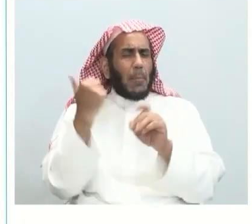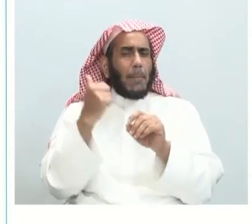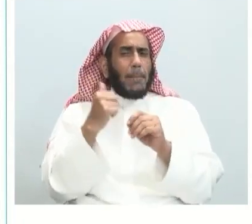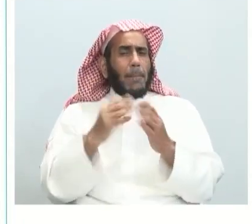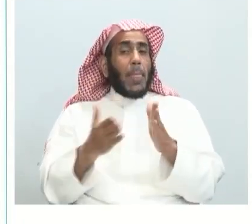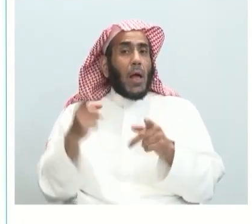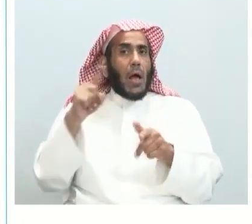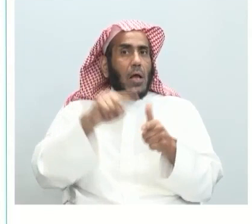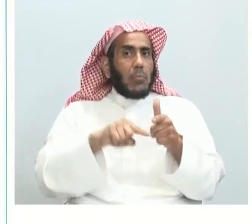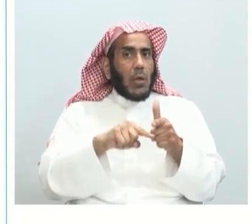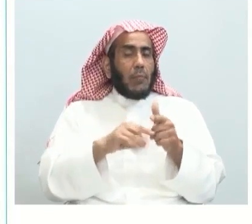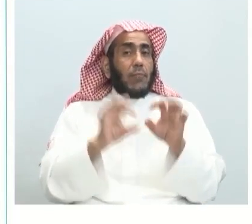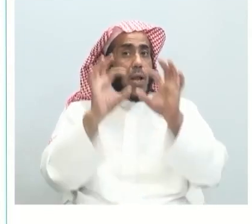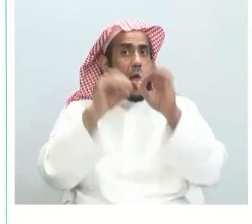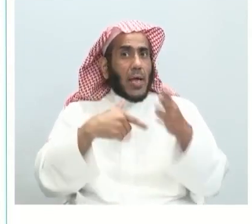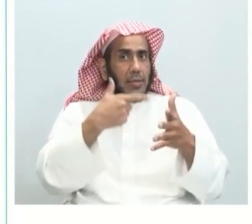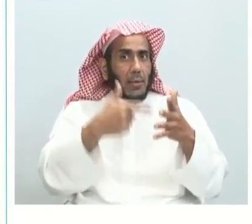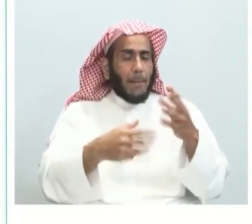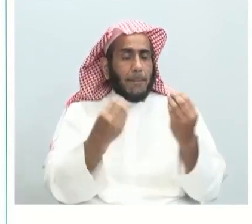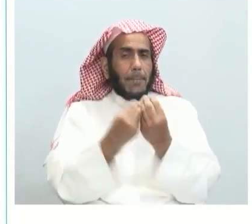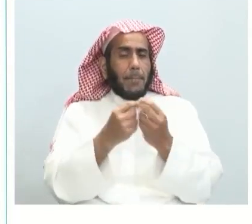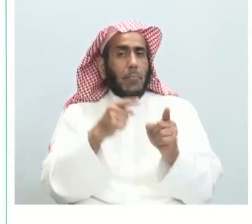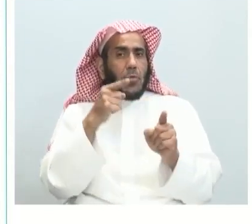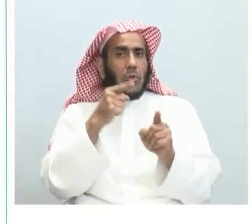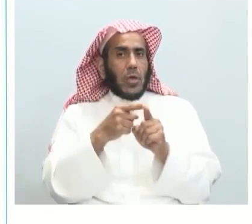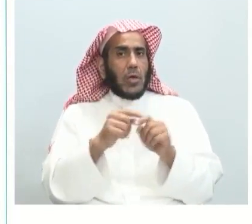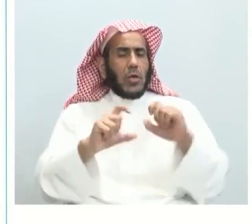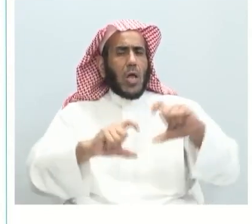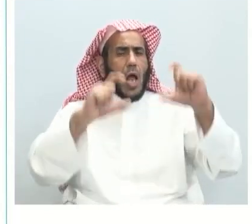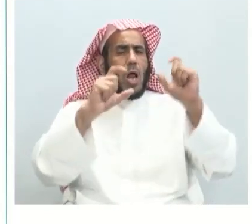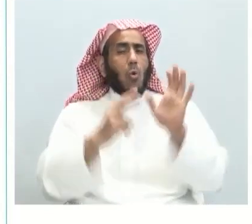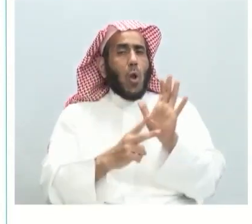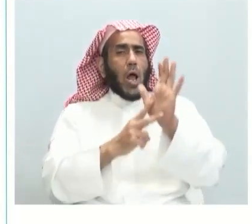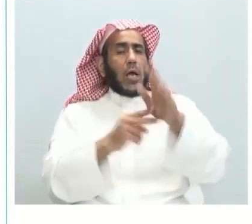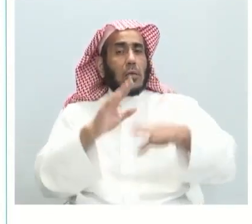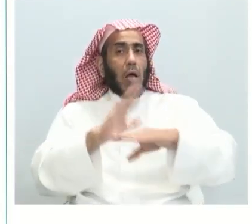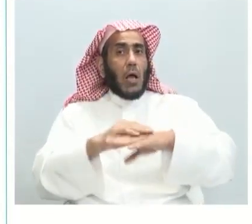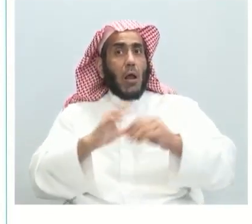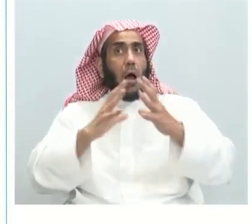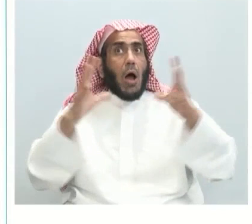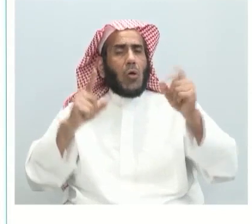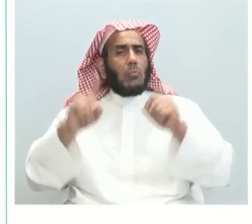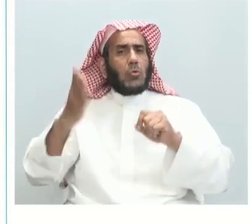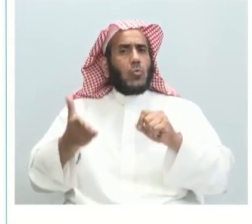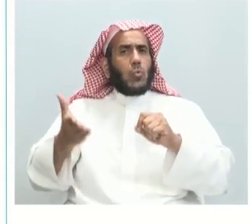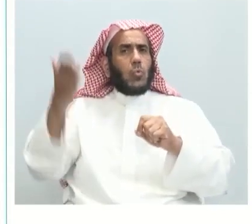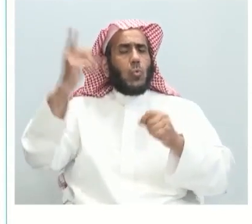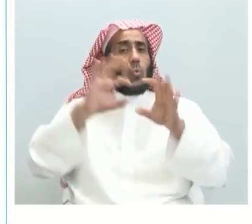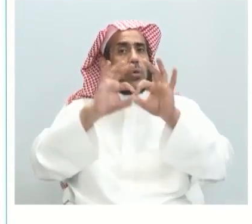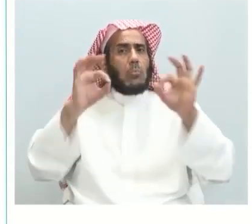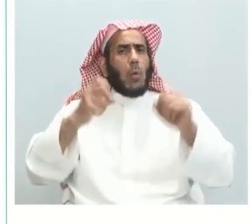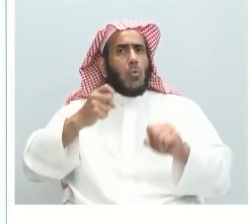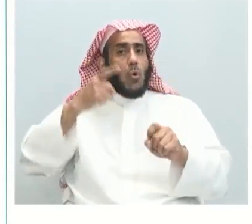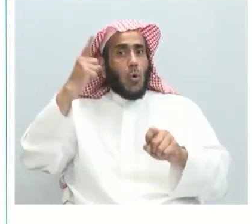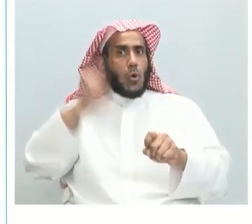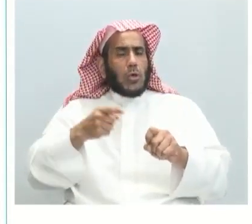اتبع ذلك في الايات التي معنا بذكر الدلائل والايات على عظمته وتمام قدرته